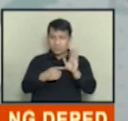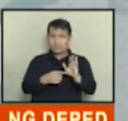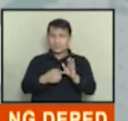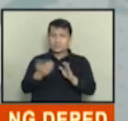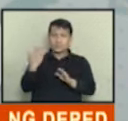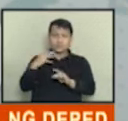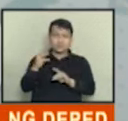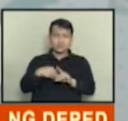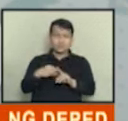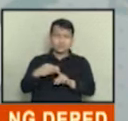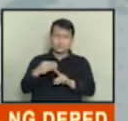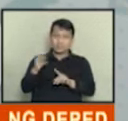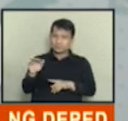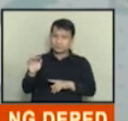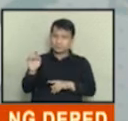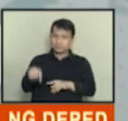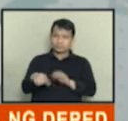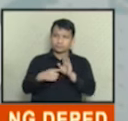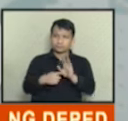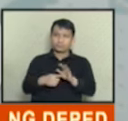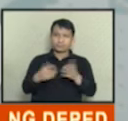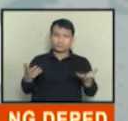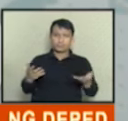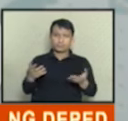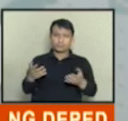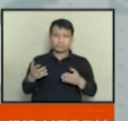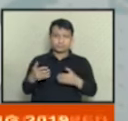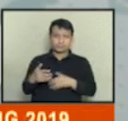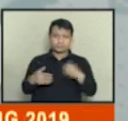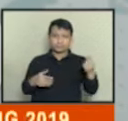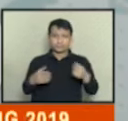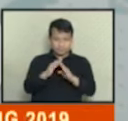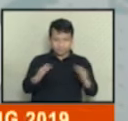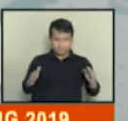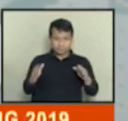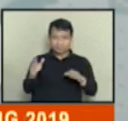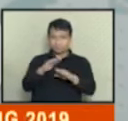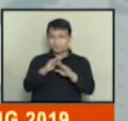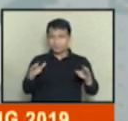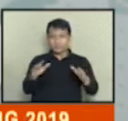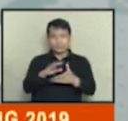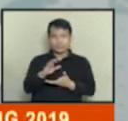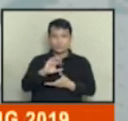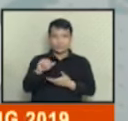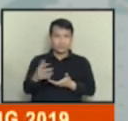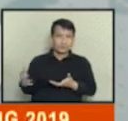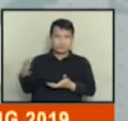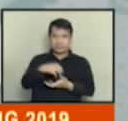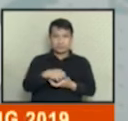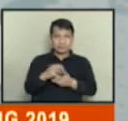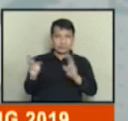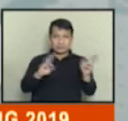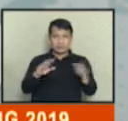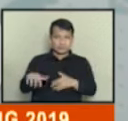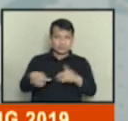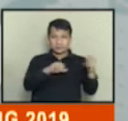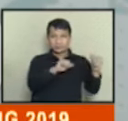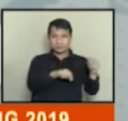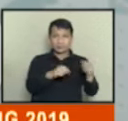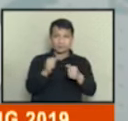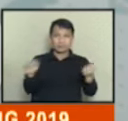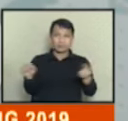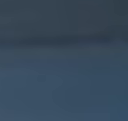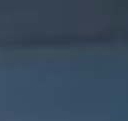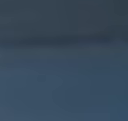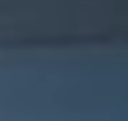May 2019, wala na yung asawa ko talaga, alsabaluto na sa bahay. Oh my goodness. Talagang nakaredy na po talaga siyang wasakin